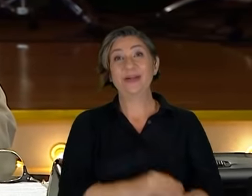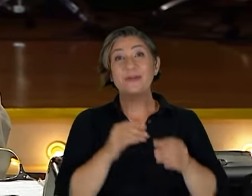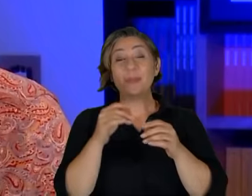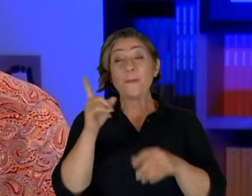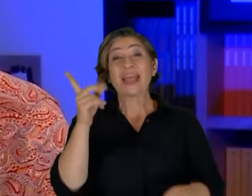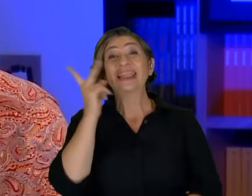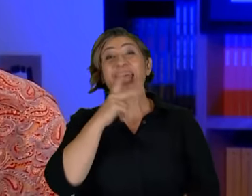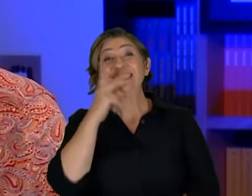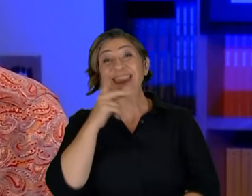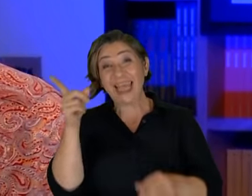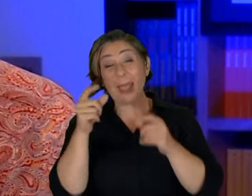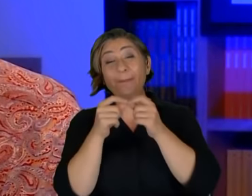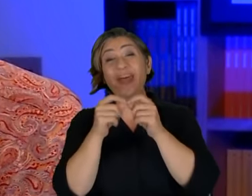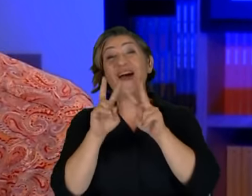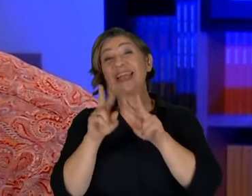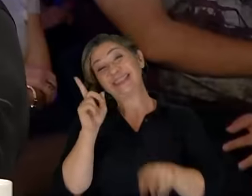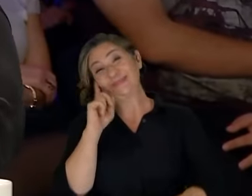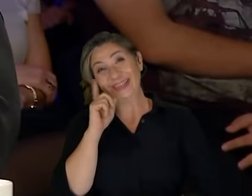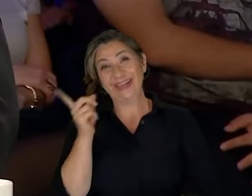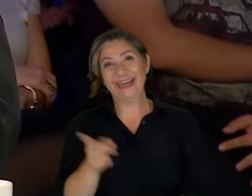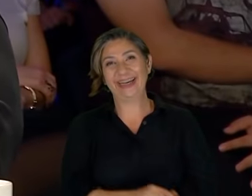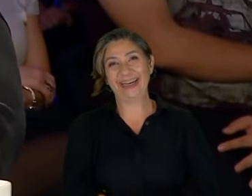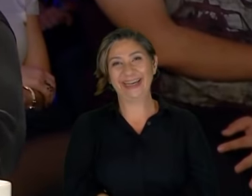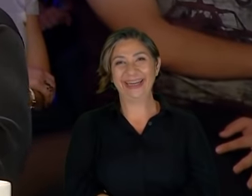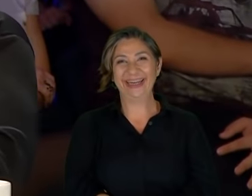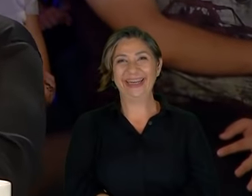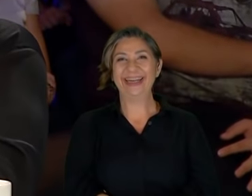sesi. Bak teyze de Barry White döneminde.